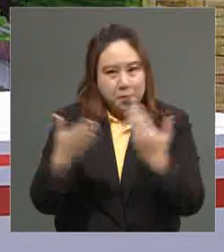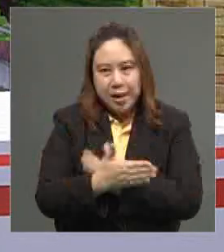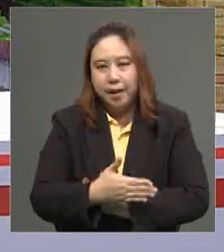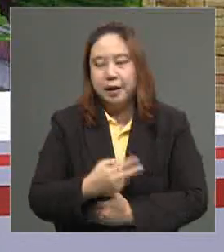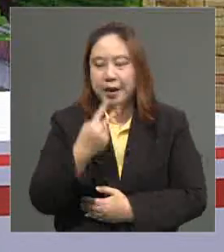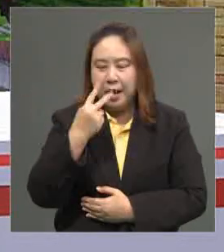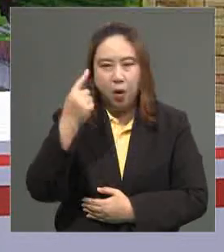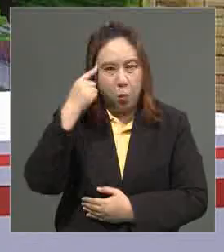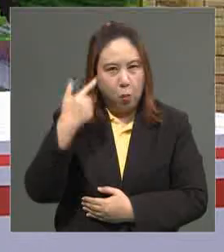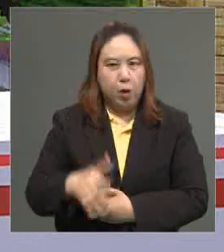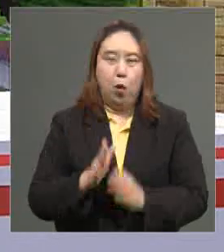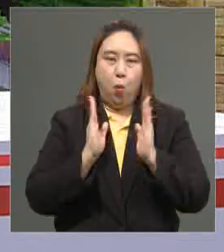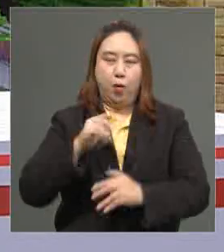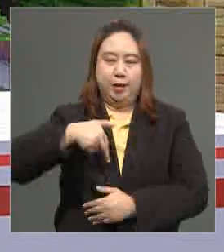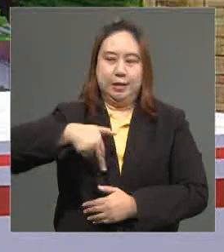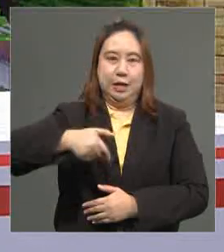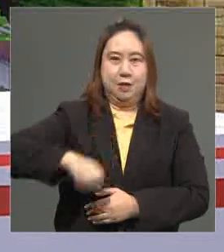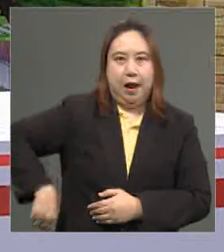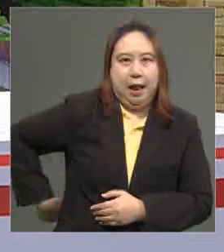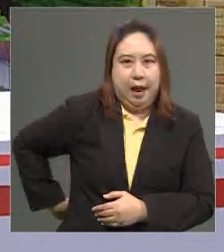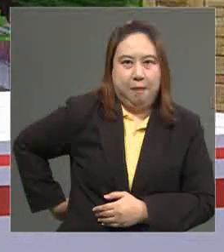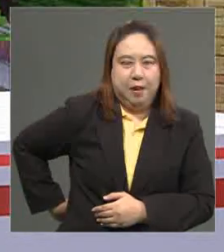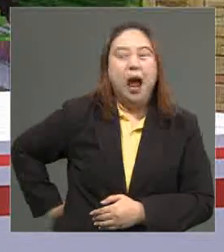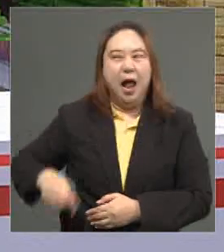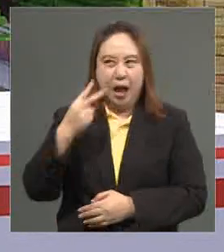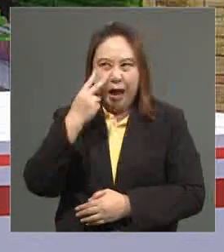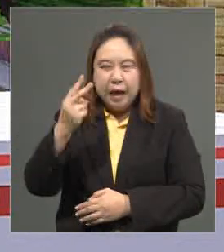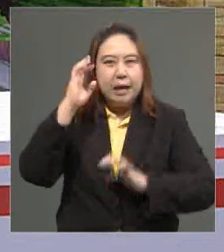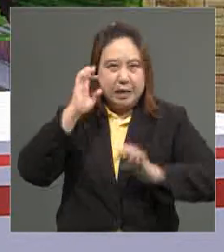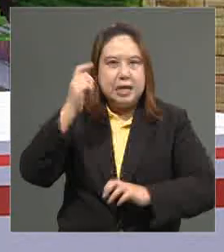เลยว่ามีอะไรอยู่ข้างหลังเจ้าได้ที่อะไรอย่างเงี้ยฮะอ่านะครับก็ขอให้จับลิงได้ครบทุกตัวนะครับ